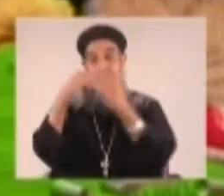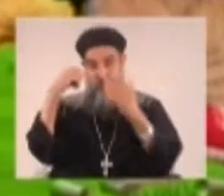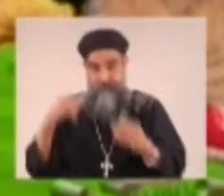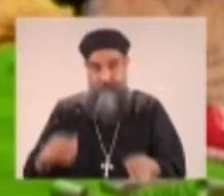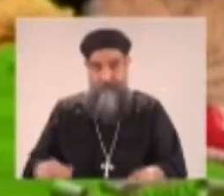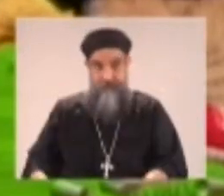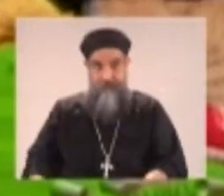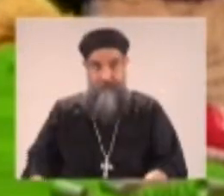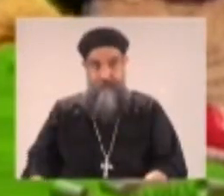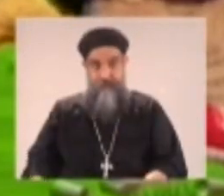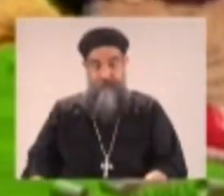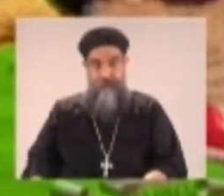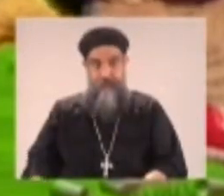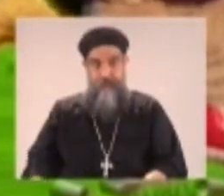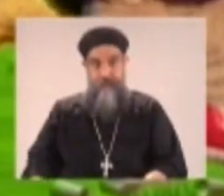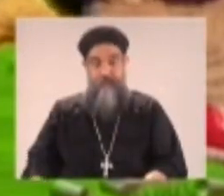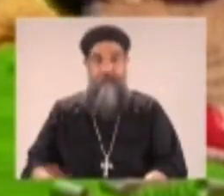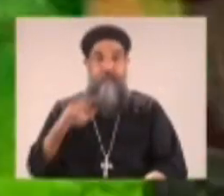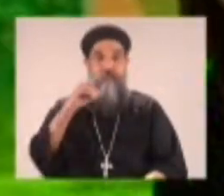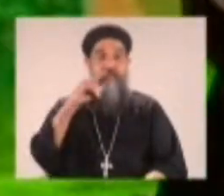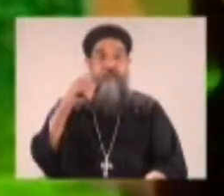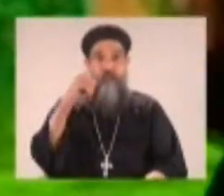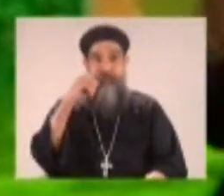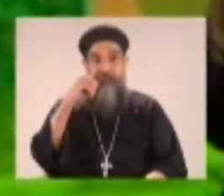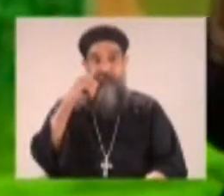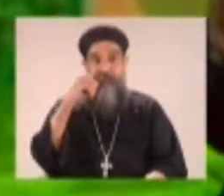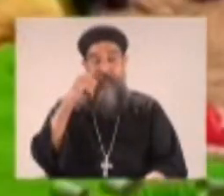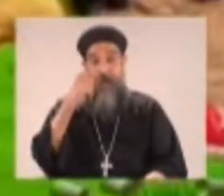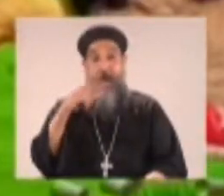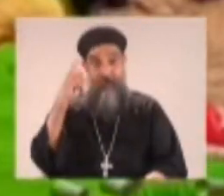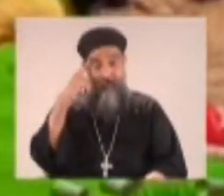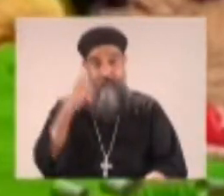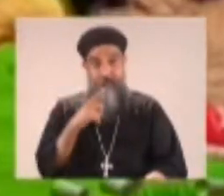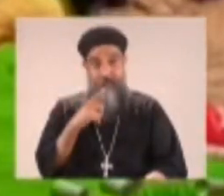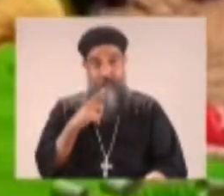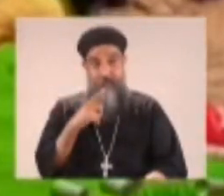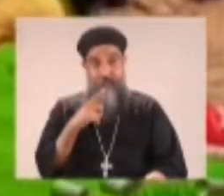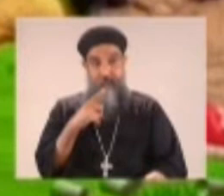يمكن داني يعرف، ما تيجي نسأله.